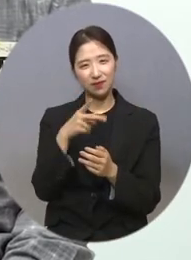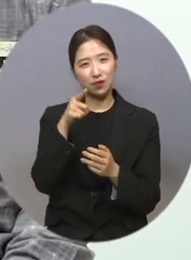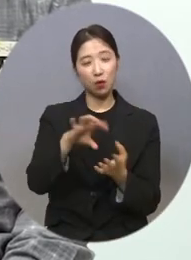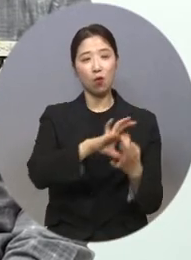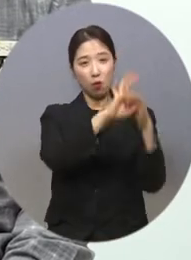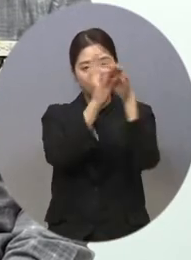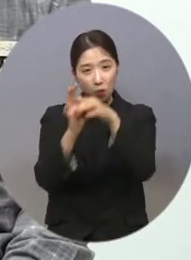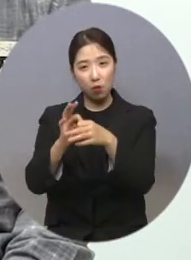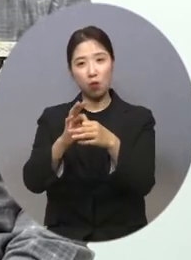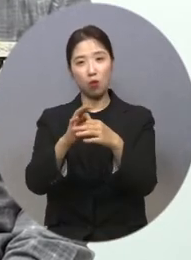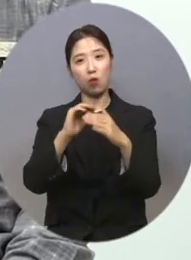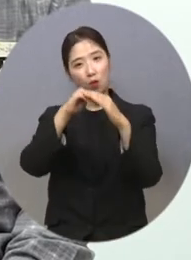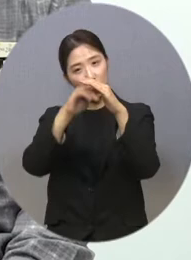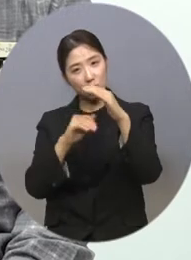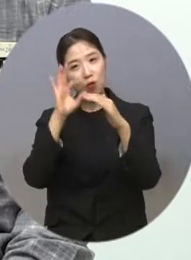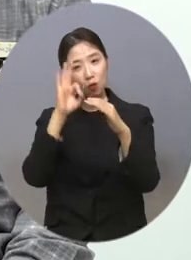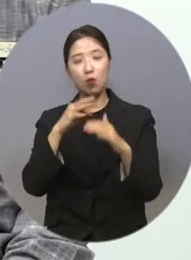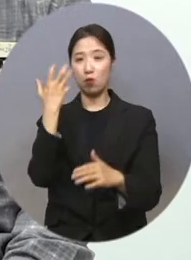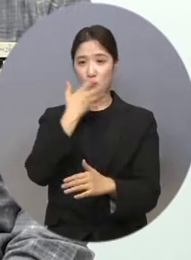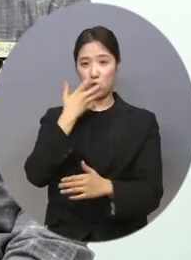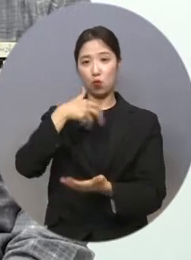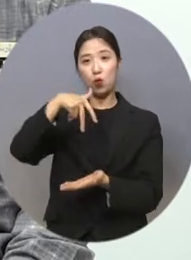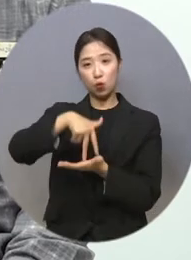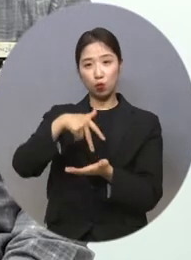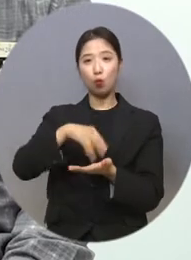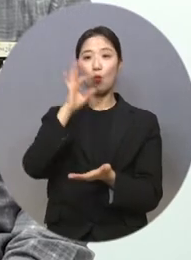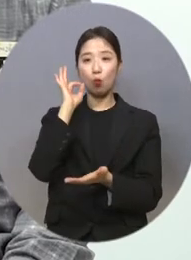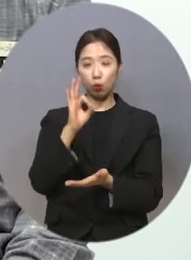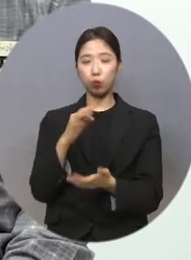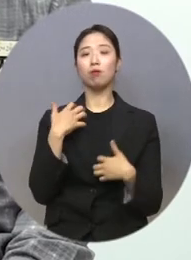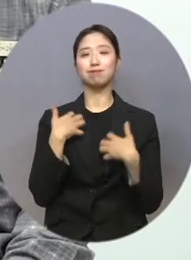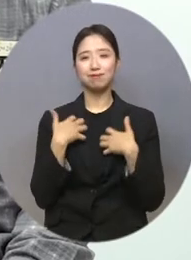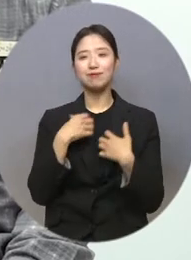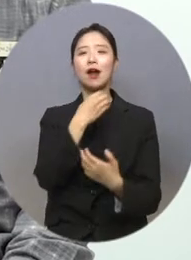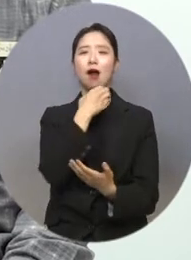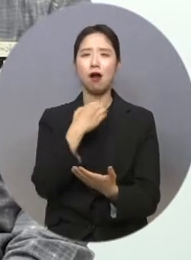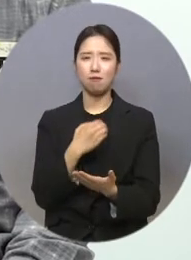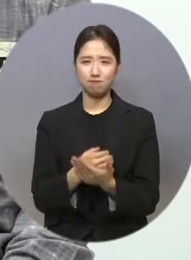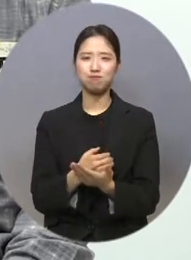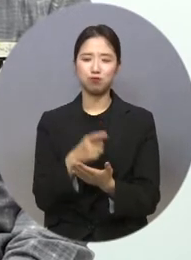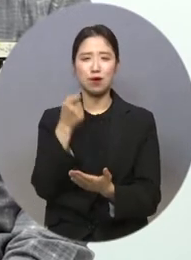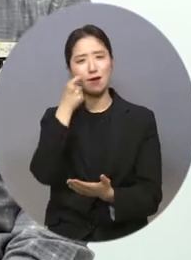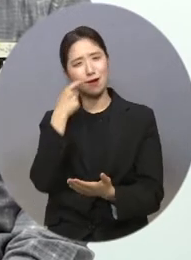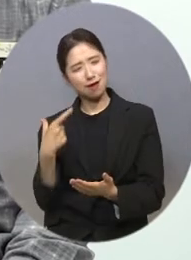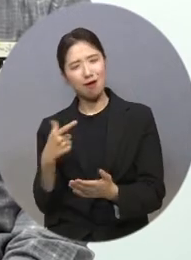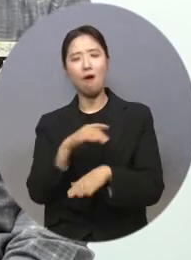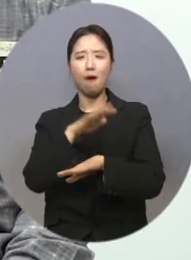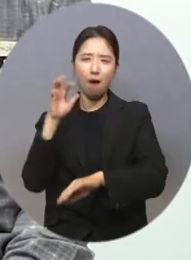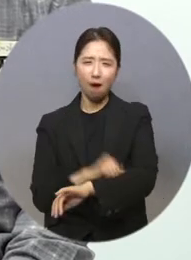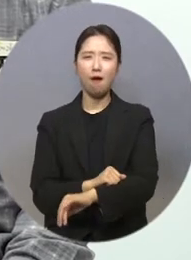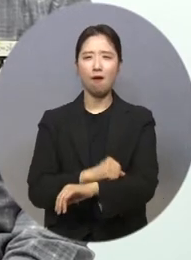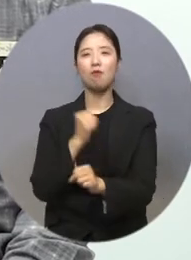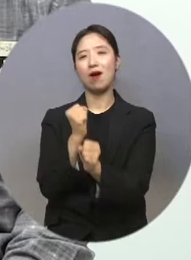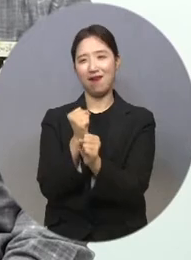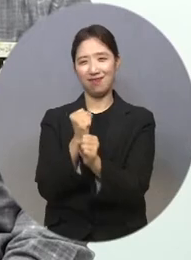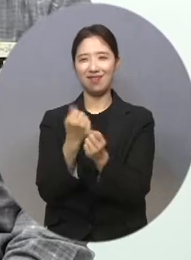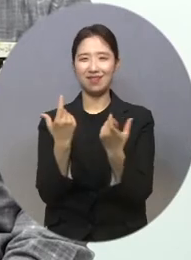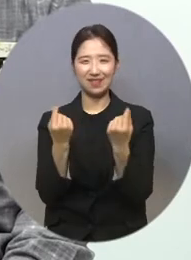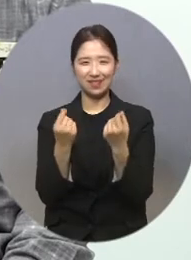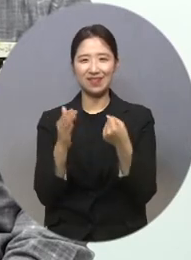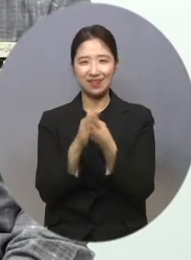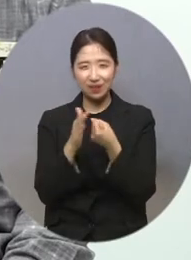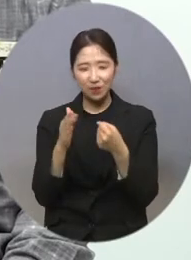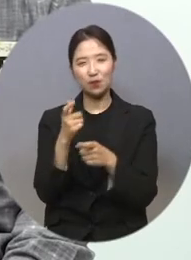스토리는 청인들도 보기 굉장히 재미있고 감동을 느낄 수 있게 인기를 끌 수 있게 만들었구나 그런 생각이 좀 들었습니다. 그래서 좀